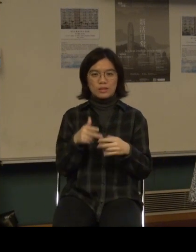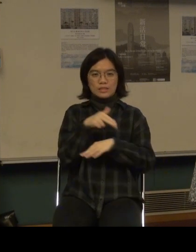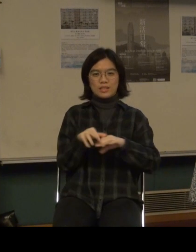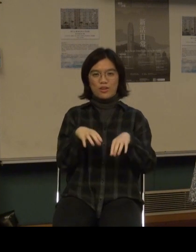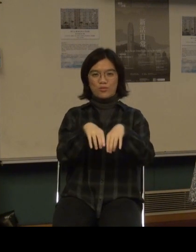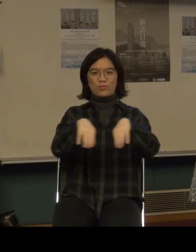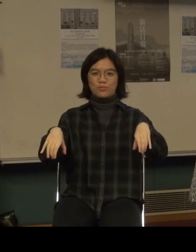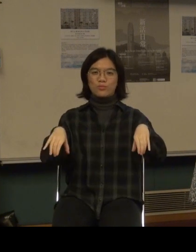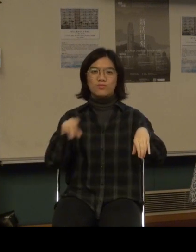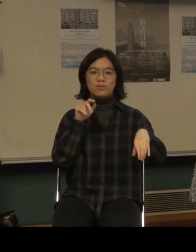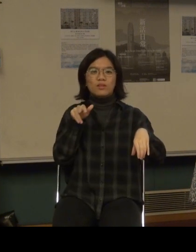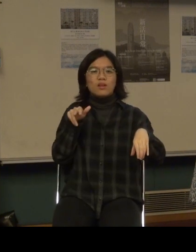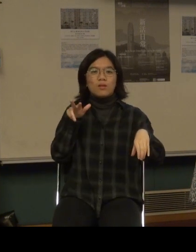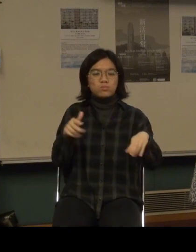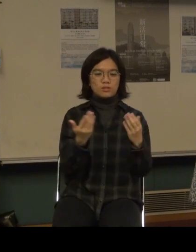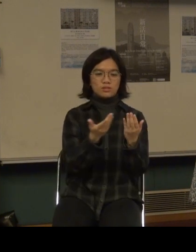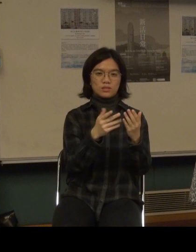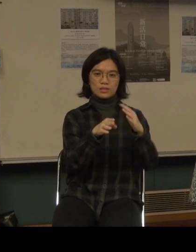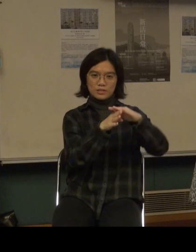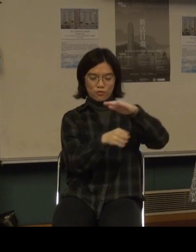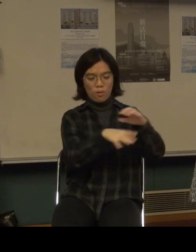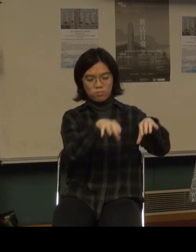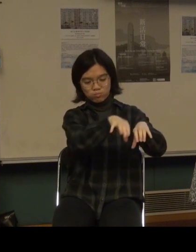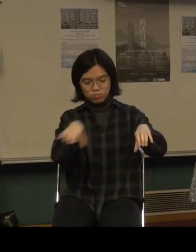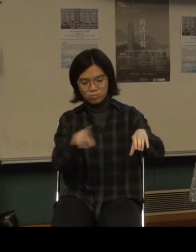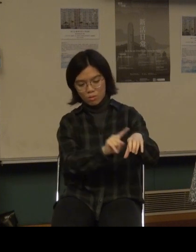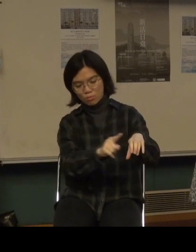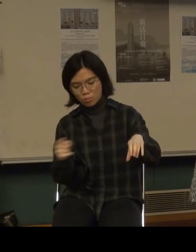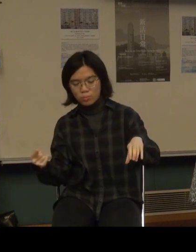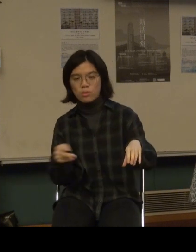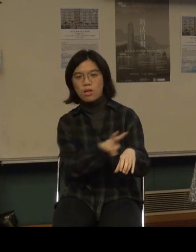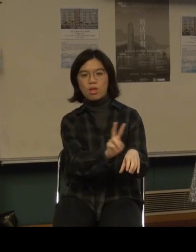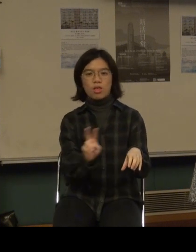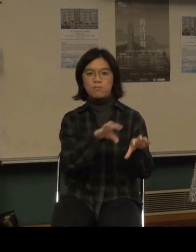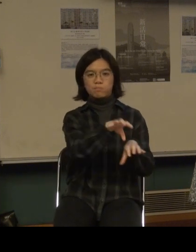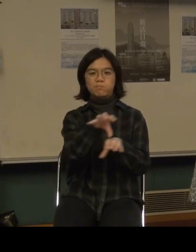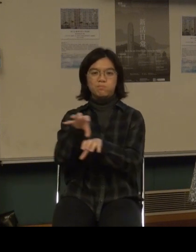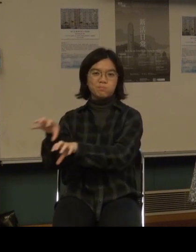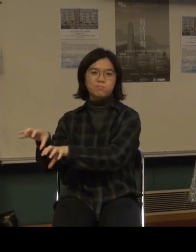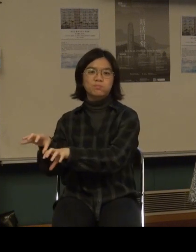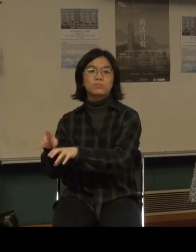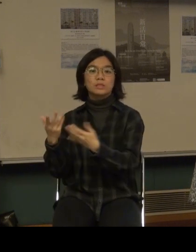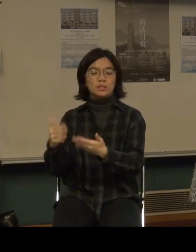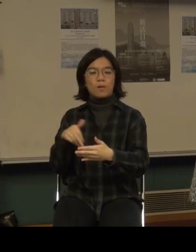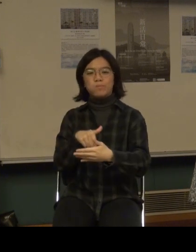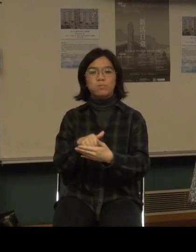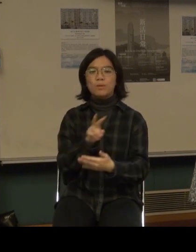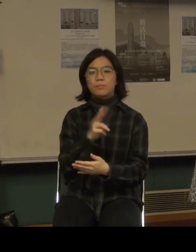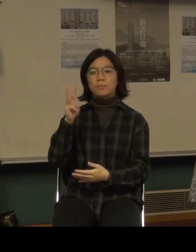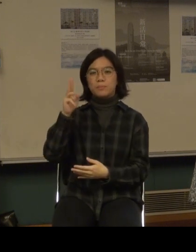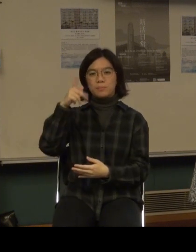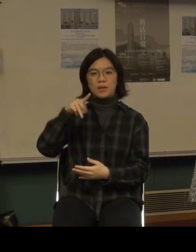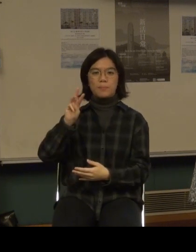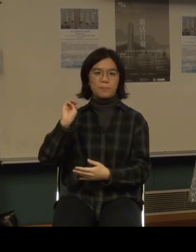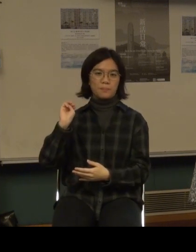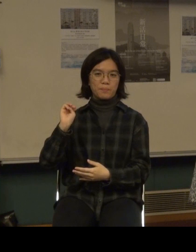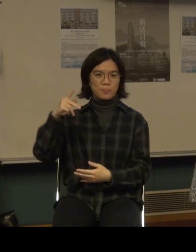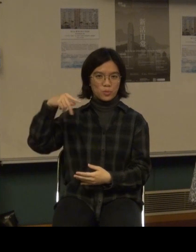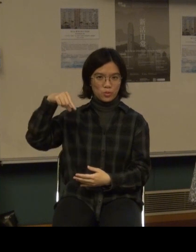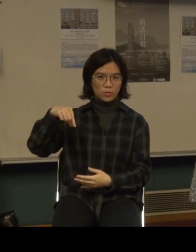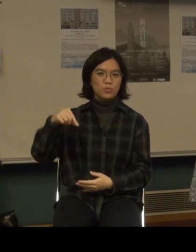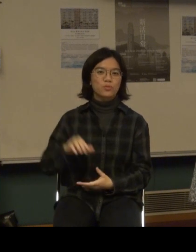重複嘅單位啦嚇，咁樣做嘅。而家就保育咗成為呢個原創方啦。嗱，呢一個咁嘅模組化嘅組